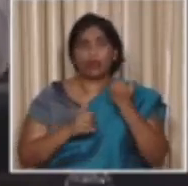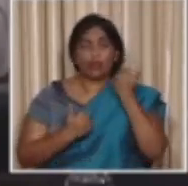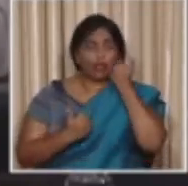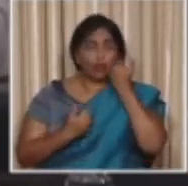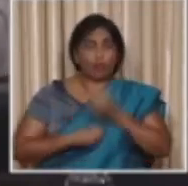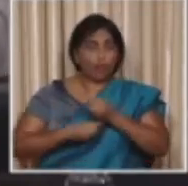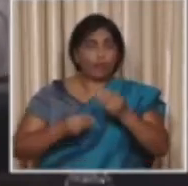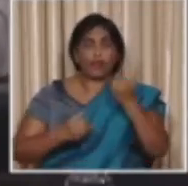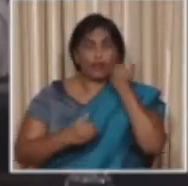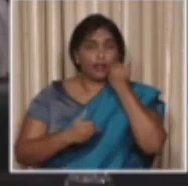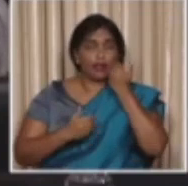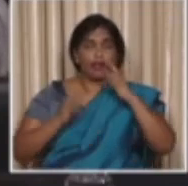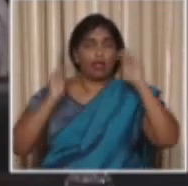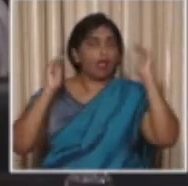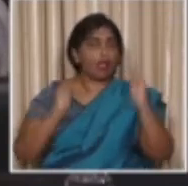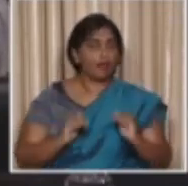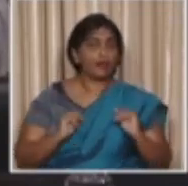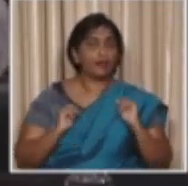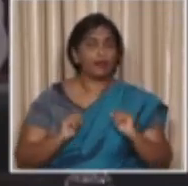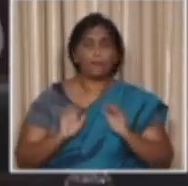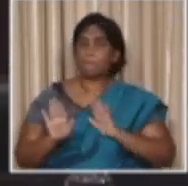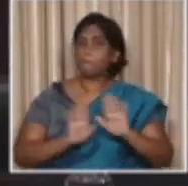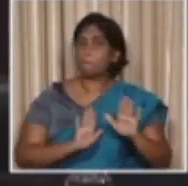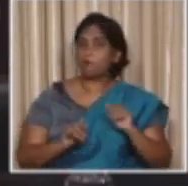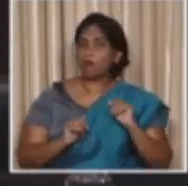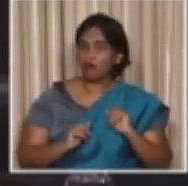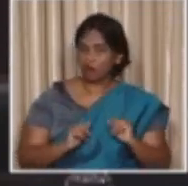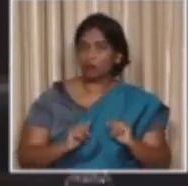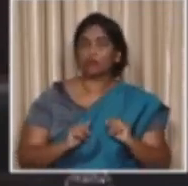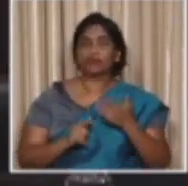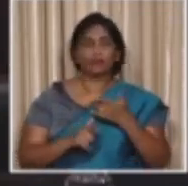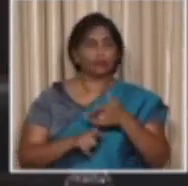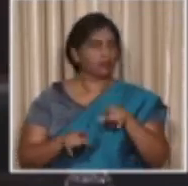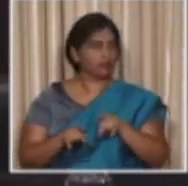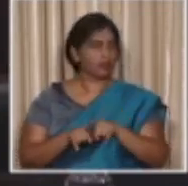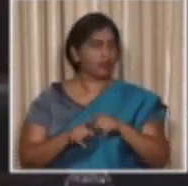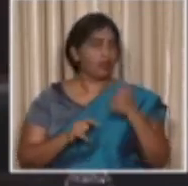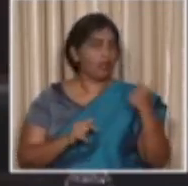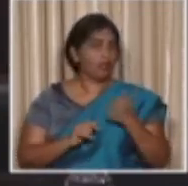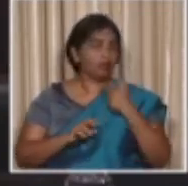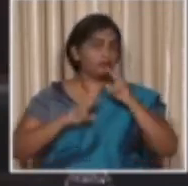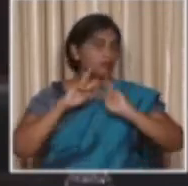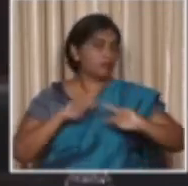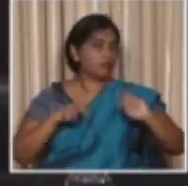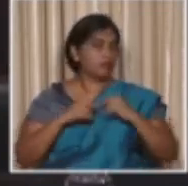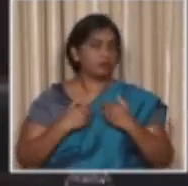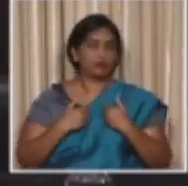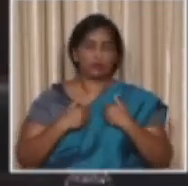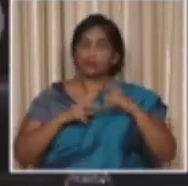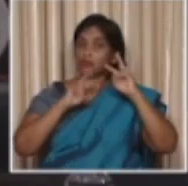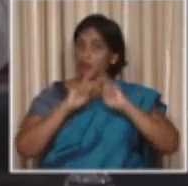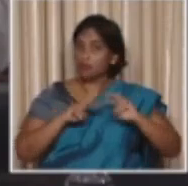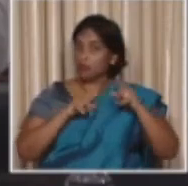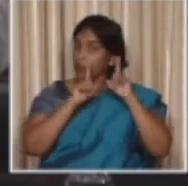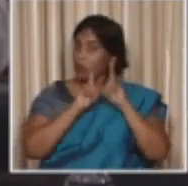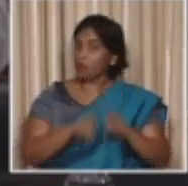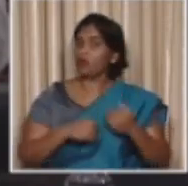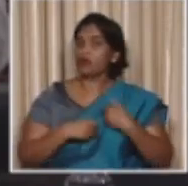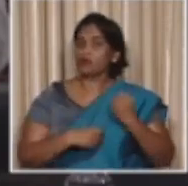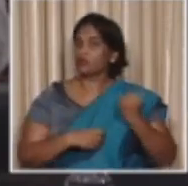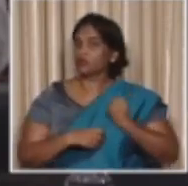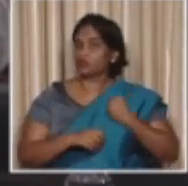රෝග කොහොමද අඩු කරගන්නේ? ඒව මර්ධනය කරන්නේ කොහොමද? ඒකට මොනවද අපි අලුතෙන් පරිශන කරන්නේ? ඒ පරිශන හරහා කොහොමද